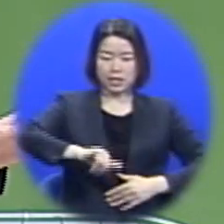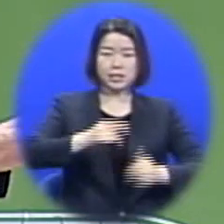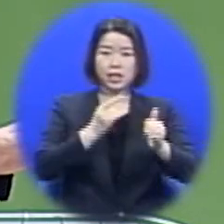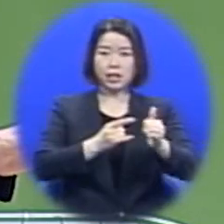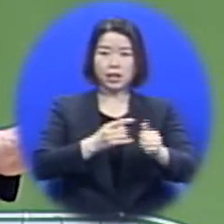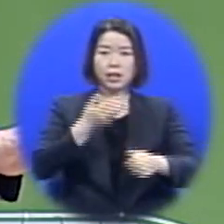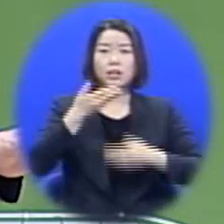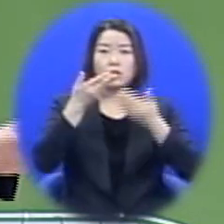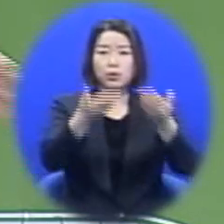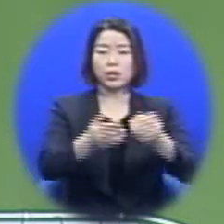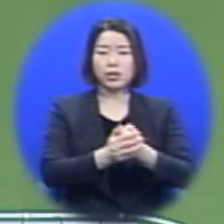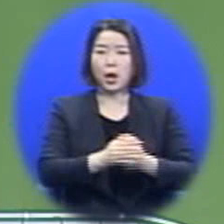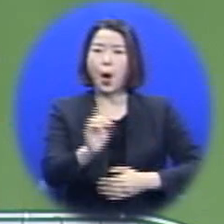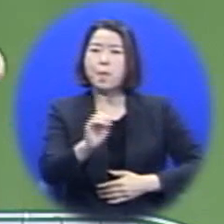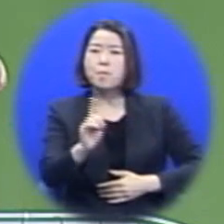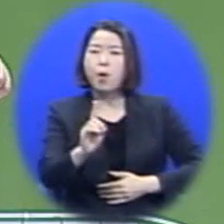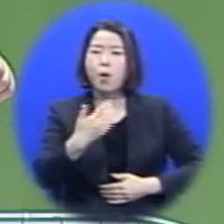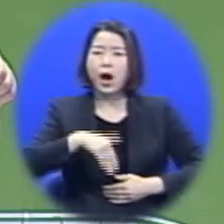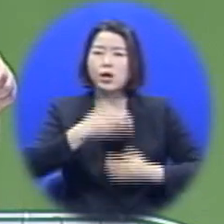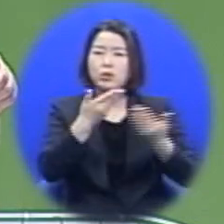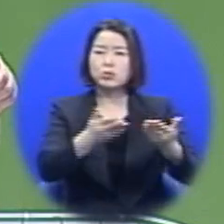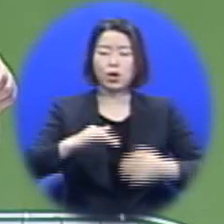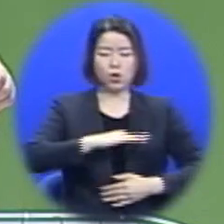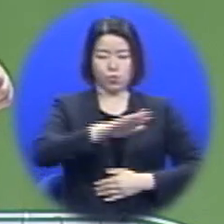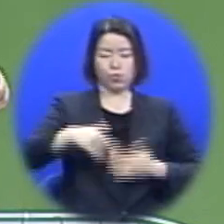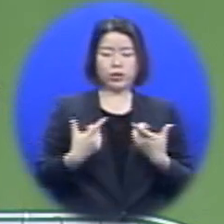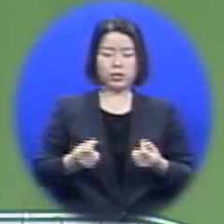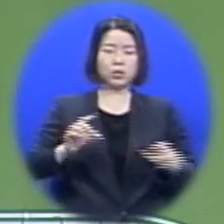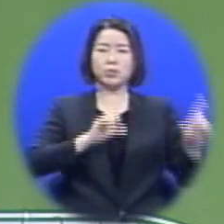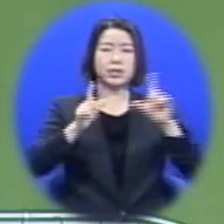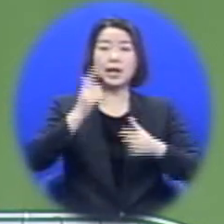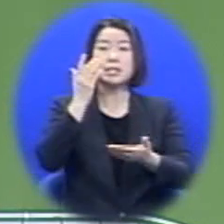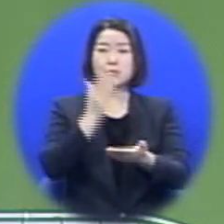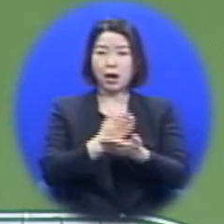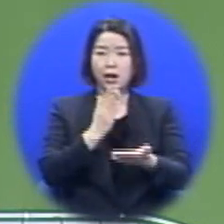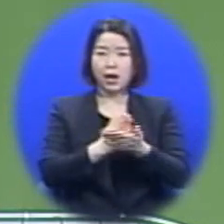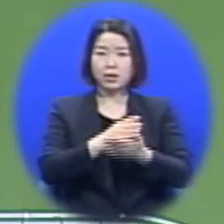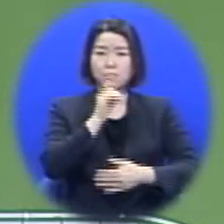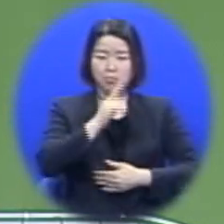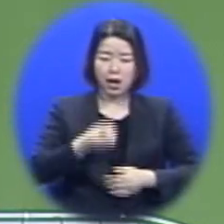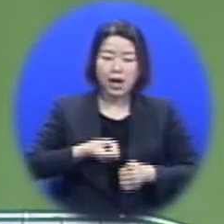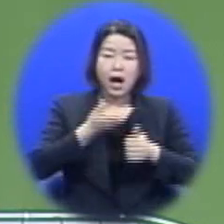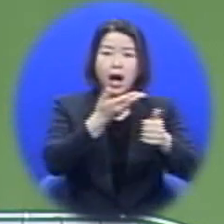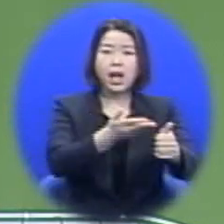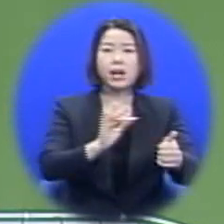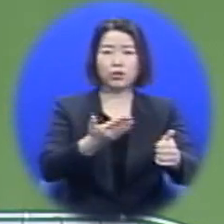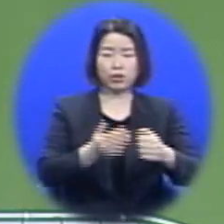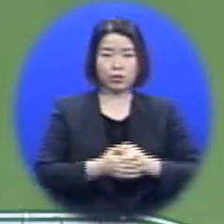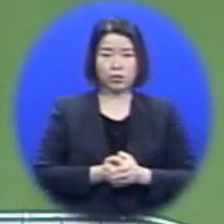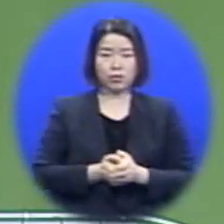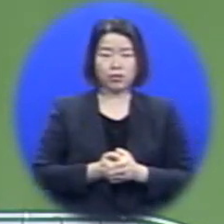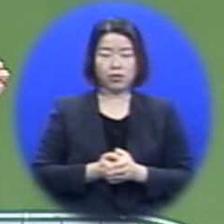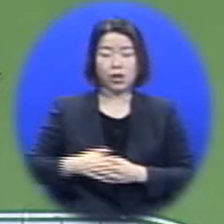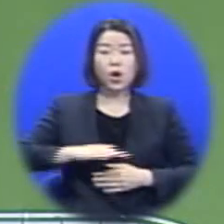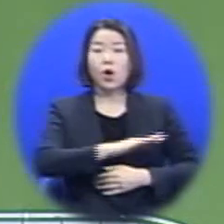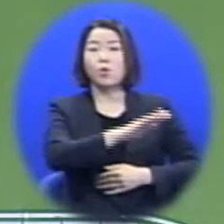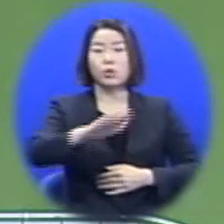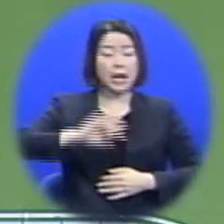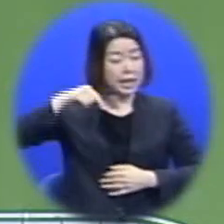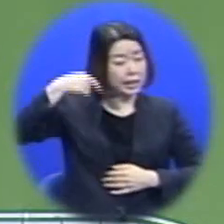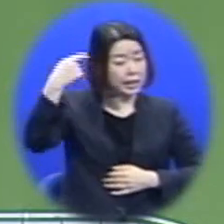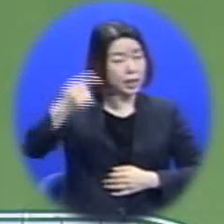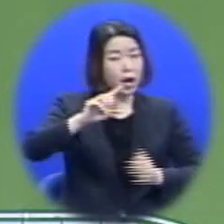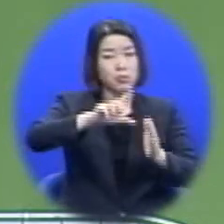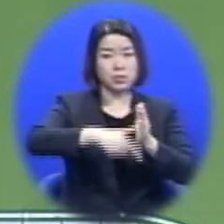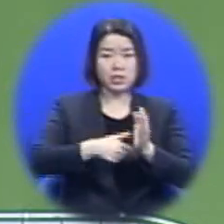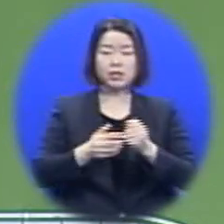뭘 들려주라는 거죠? 우리처럼 살지 말라는. 우리처럼 살지 말라. 여러분, 우리가 우리의 다음 세대,